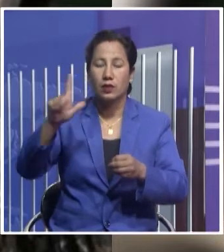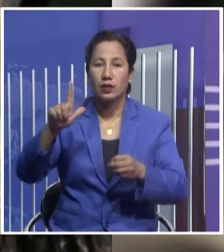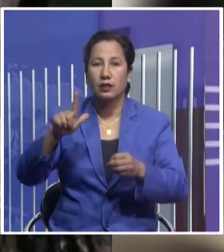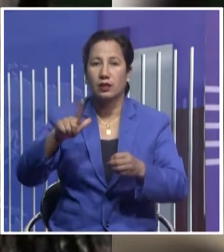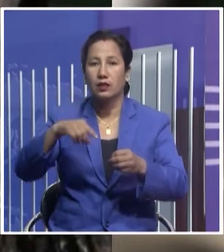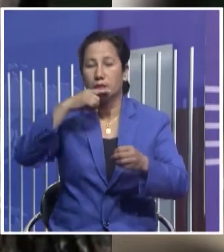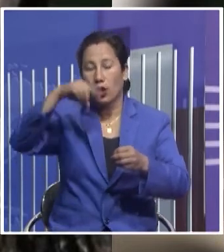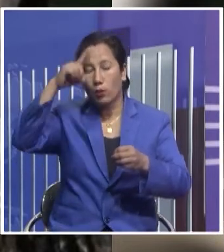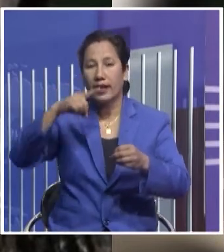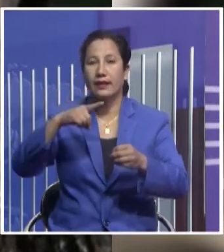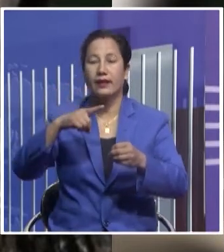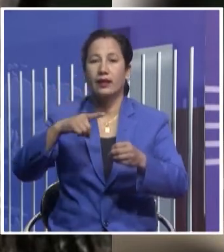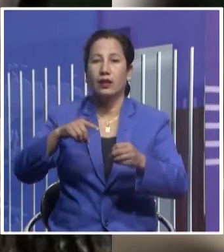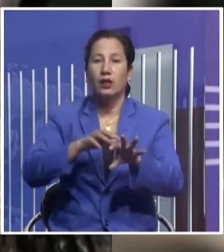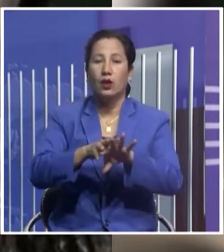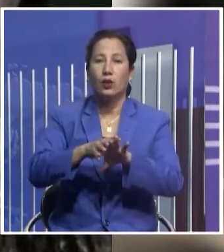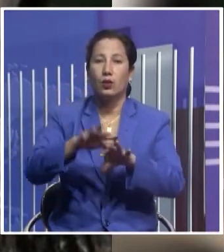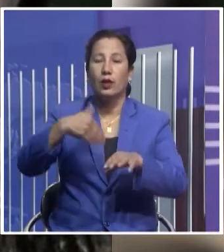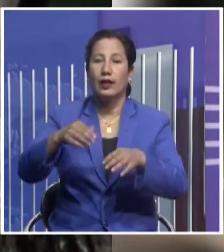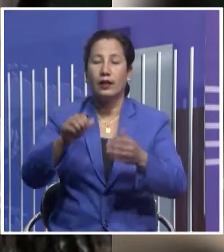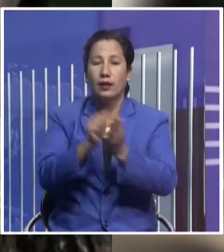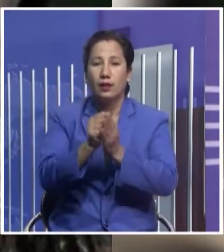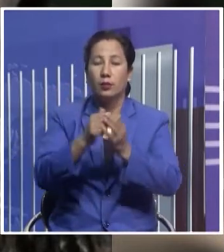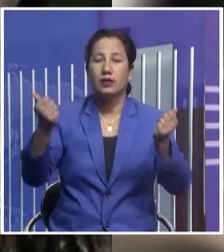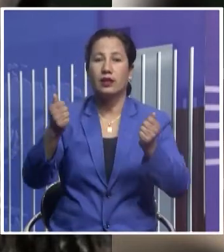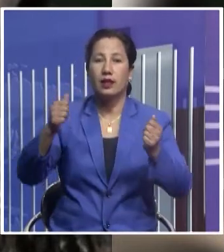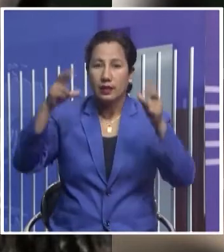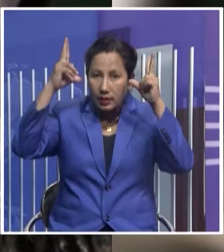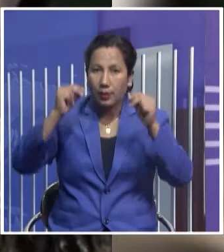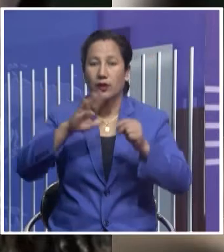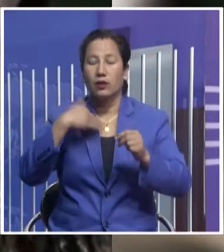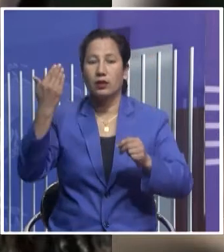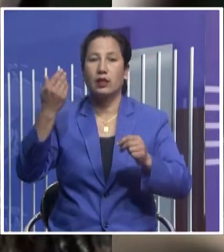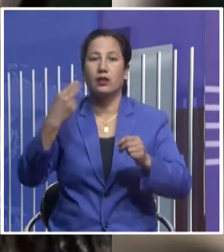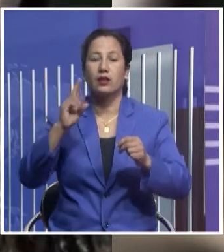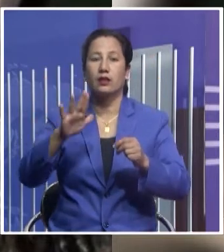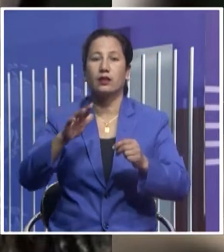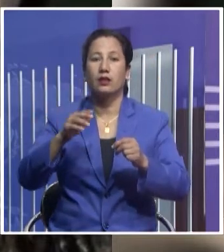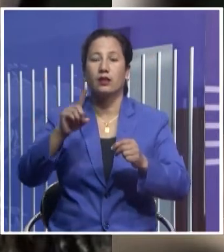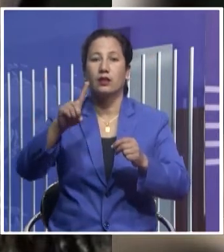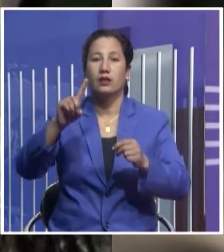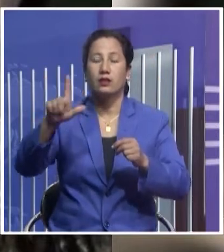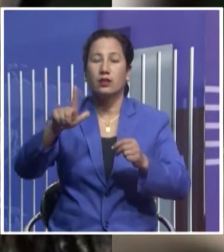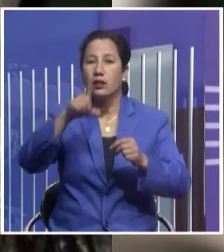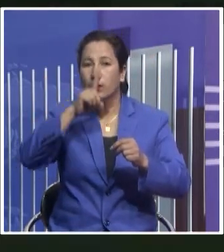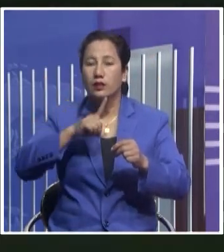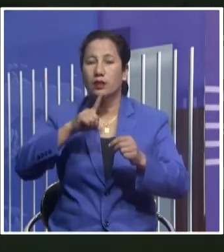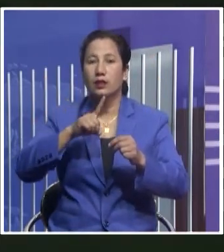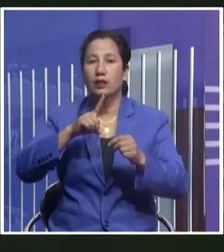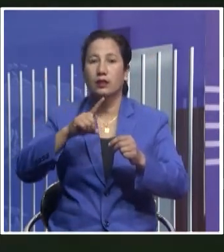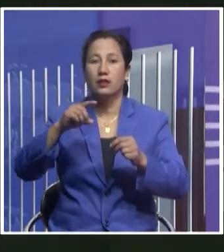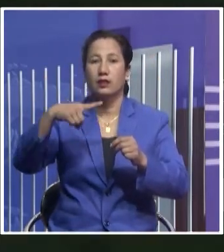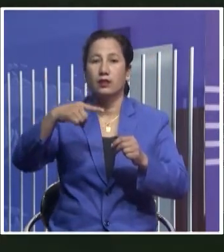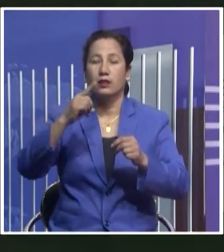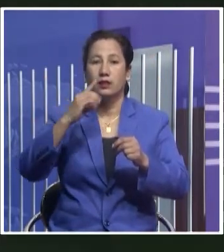माओवादी कार्यकर्ताहरूले पत्रकार थापाको हत्या गरेका थिए फैसलापछि विगत 17 वर्षदेखि न्यायको लडाई लडिरहेका